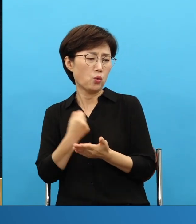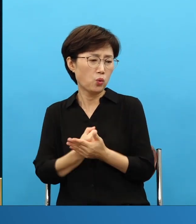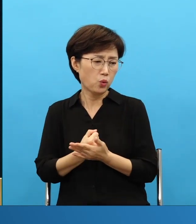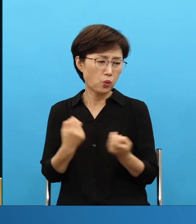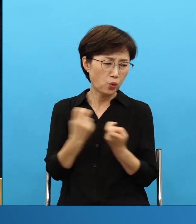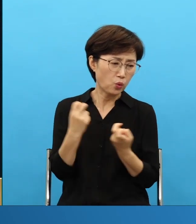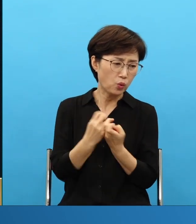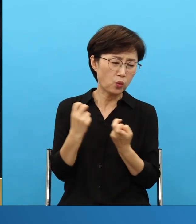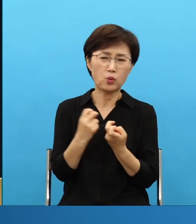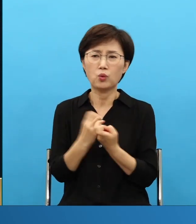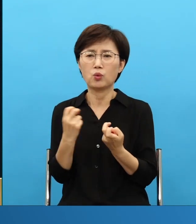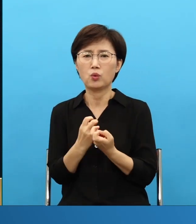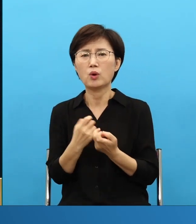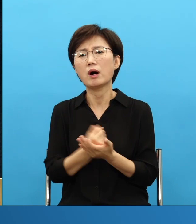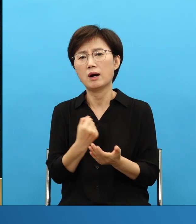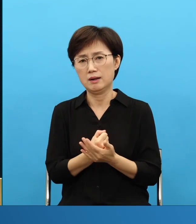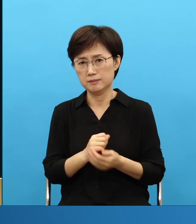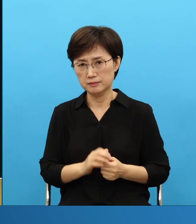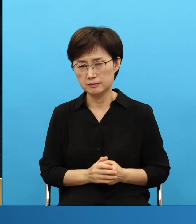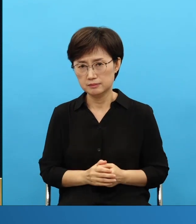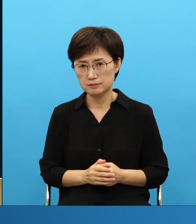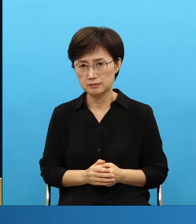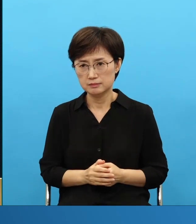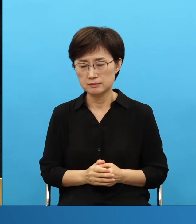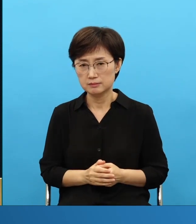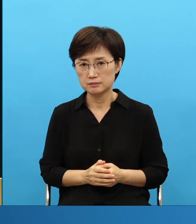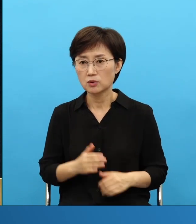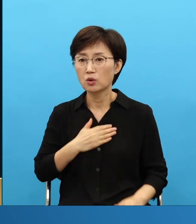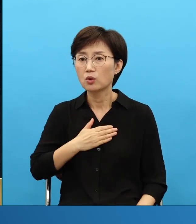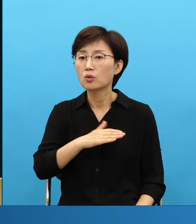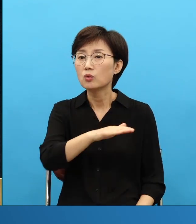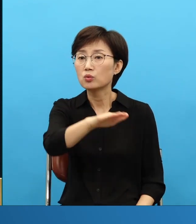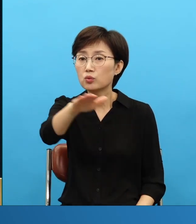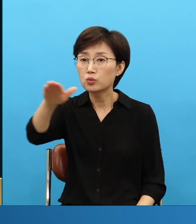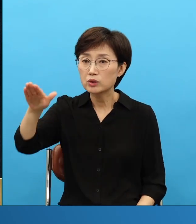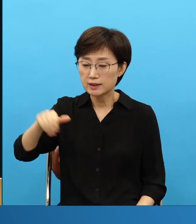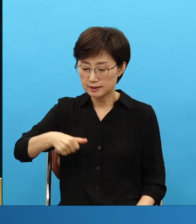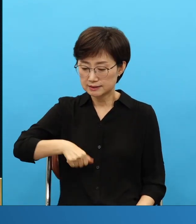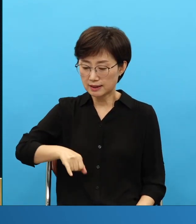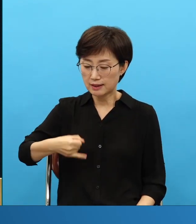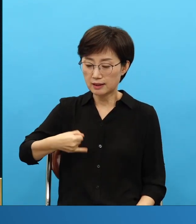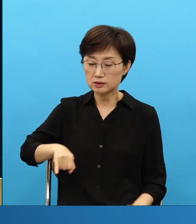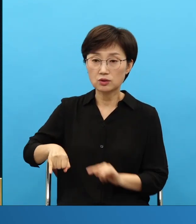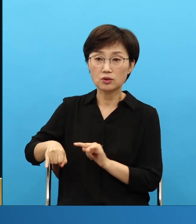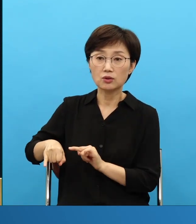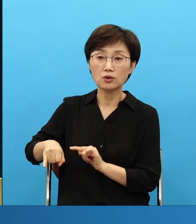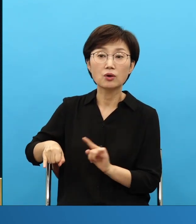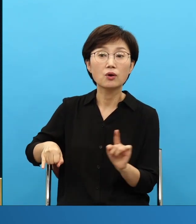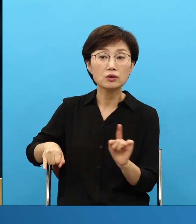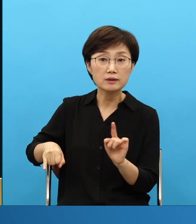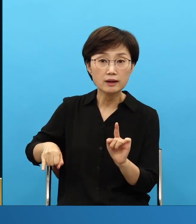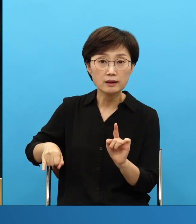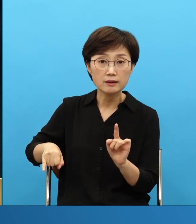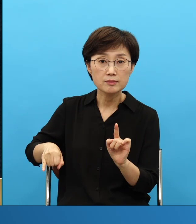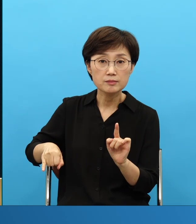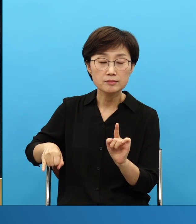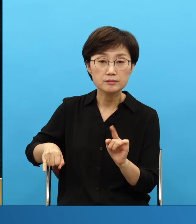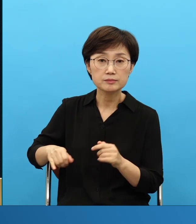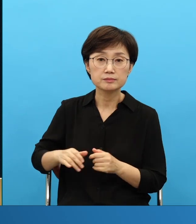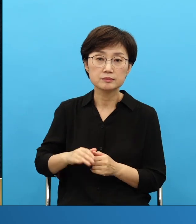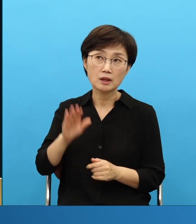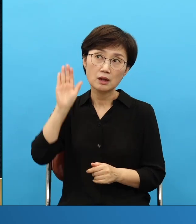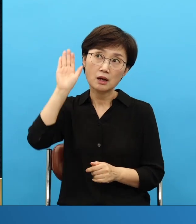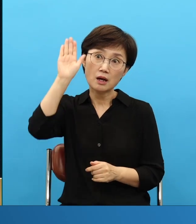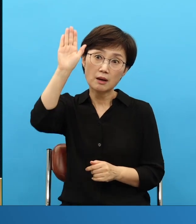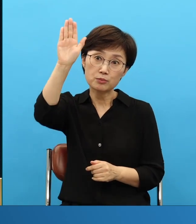factual. 여러분의 우리의 후대들은요 4차 이 지금